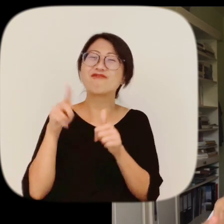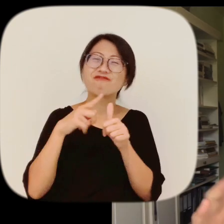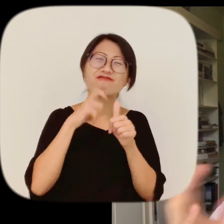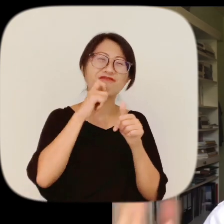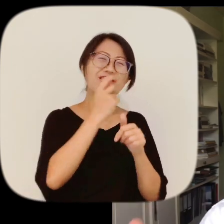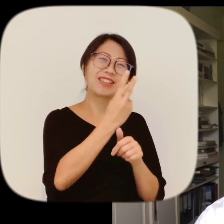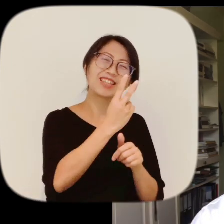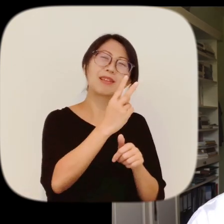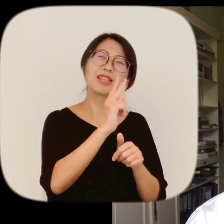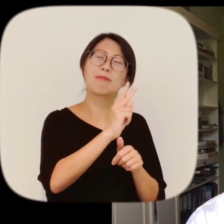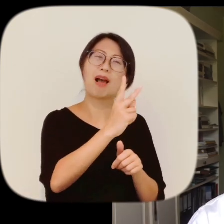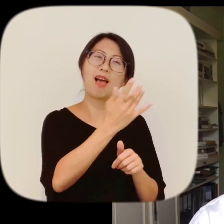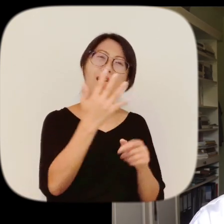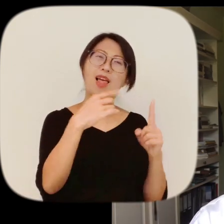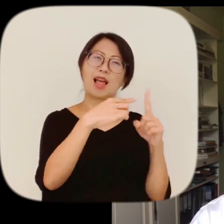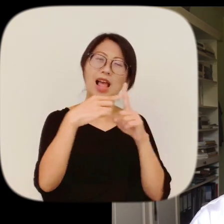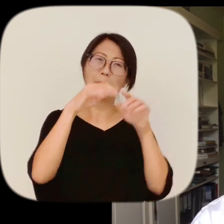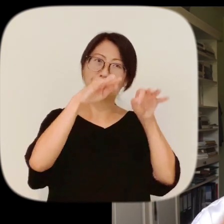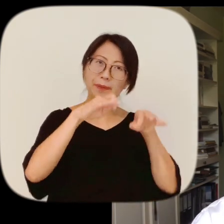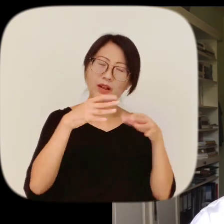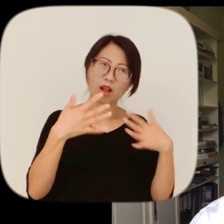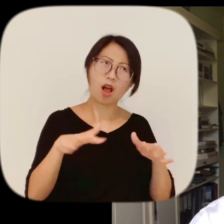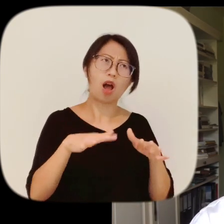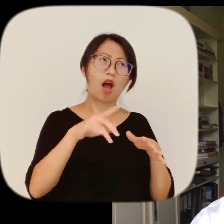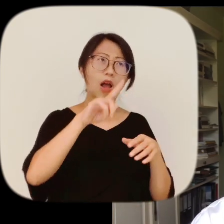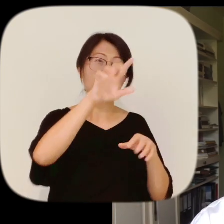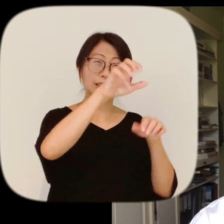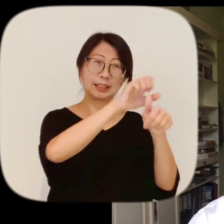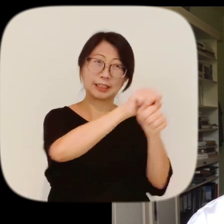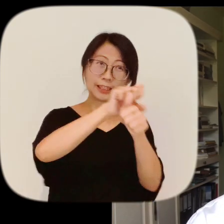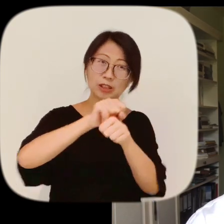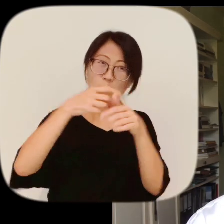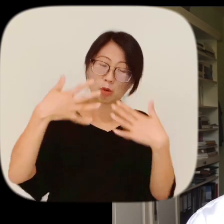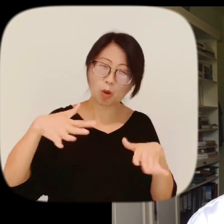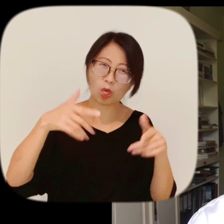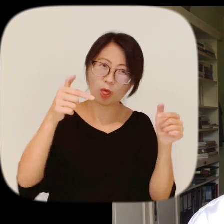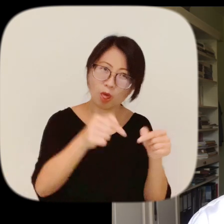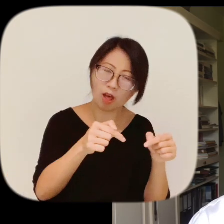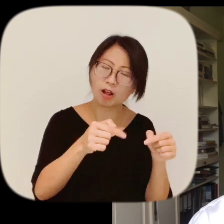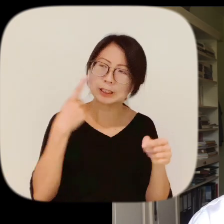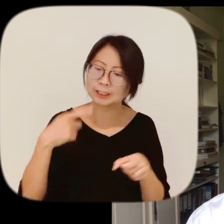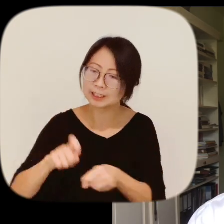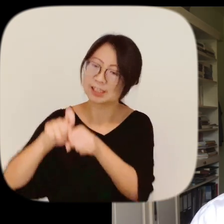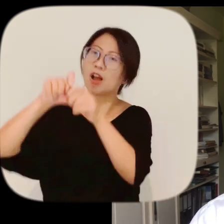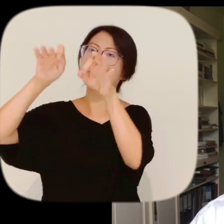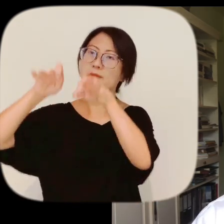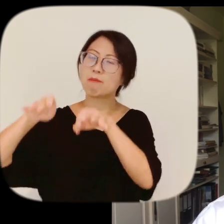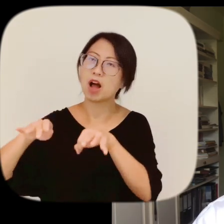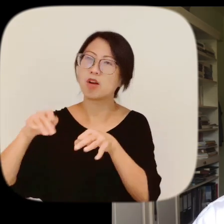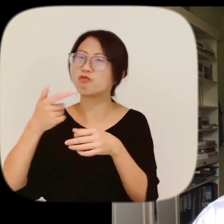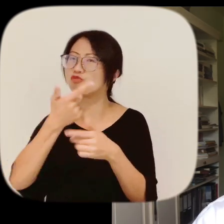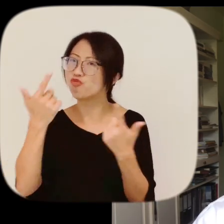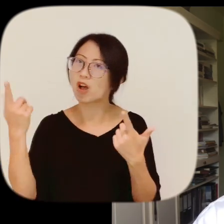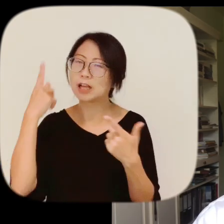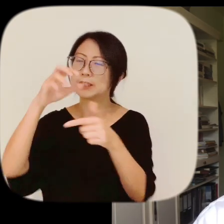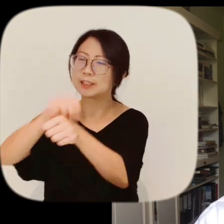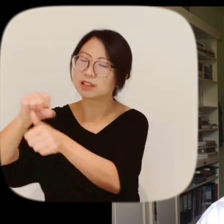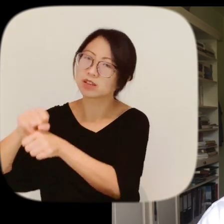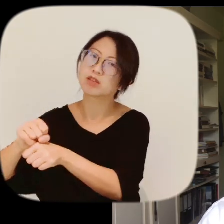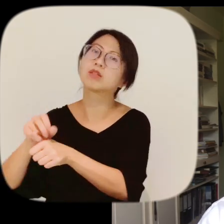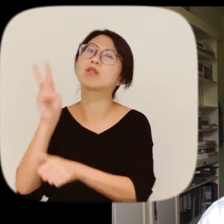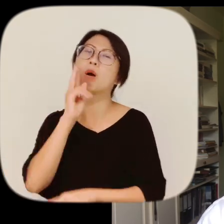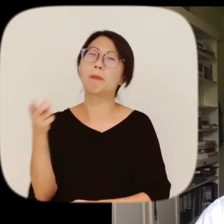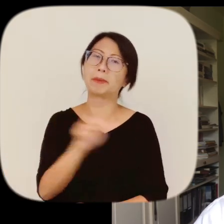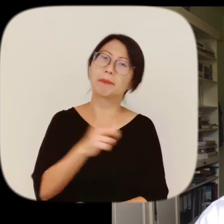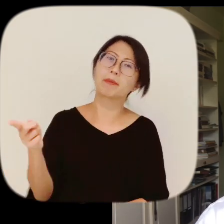很多人在旁边看着他们的看着他的话其实一样受到他感召的结果这种道德的力量呢就是通